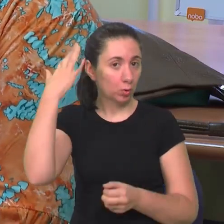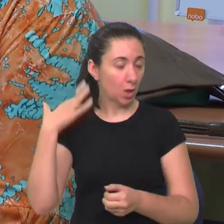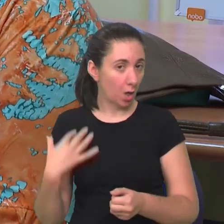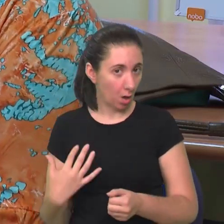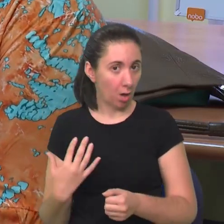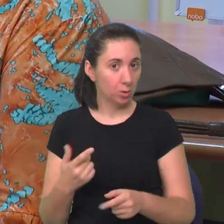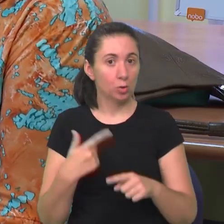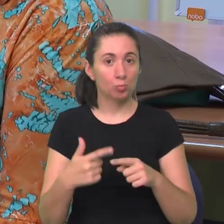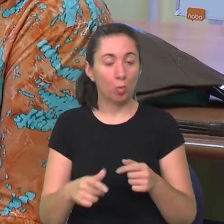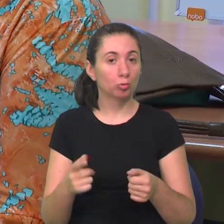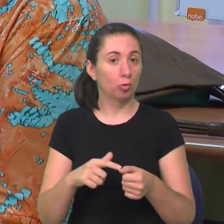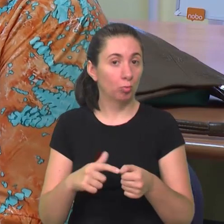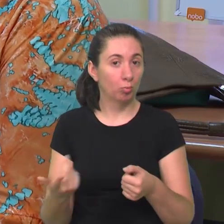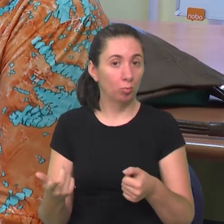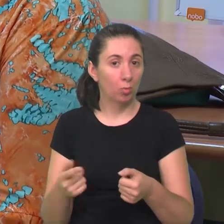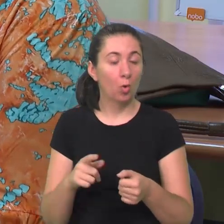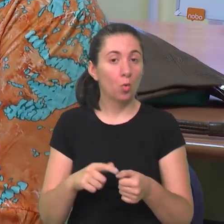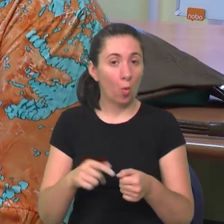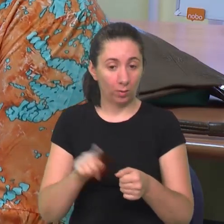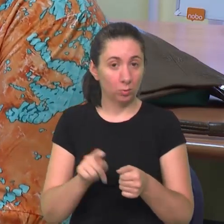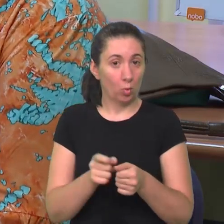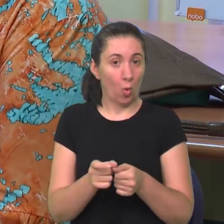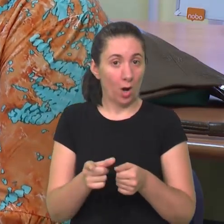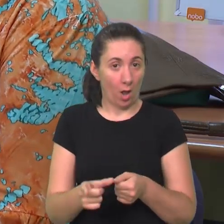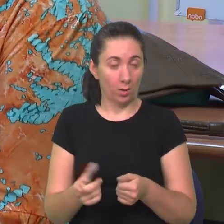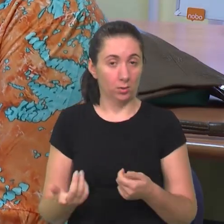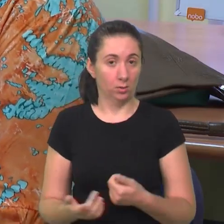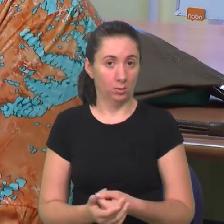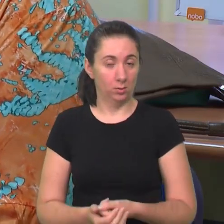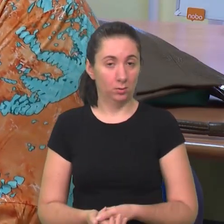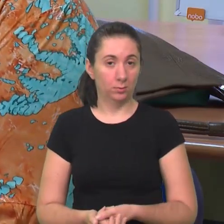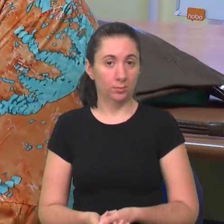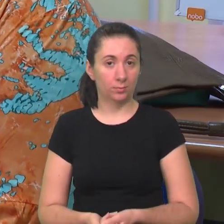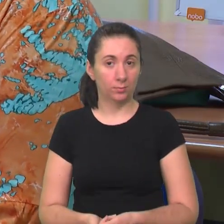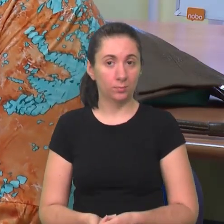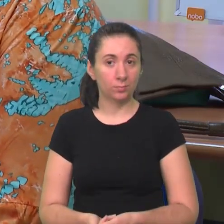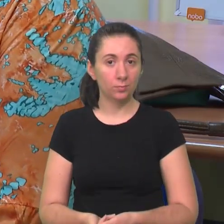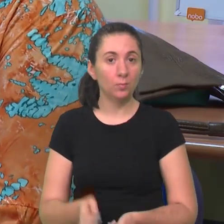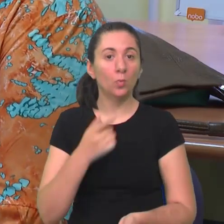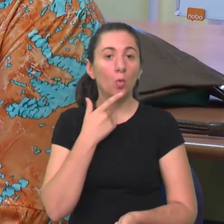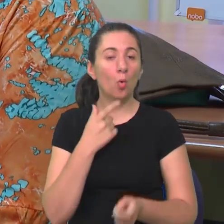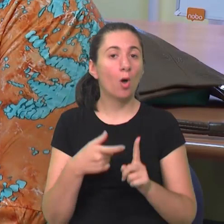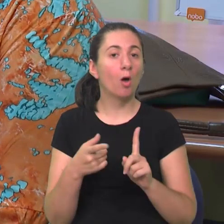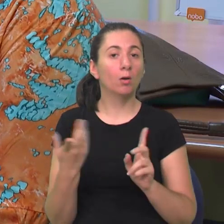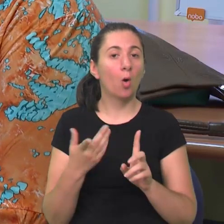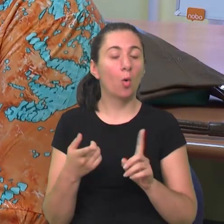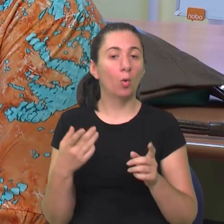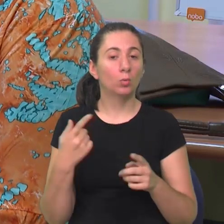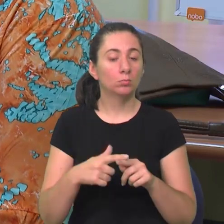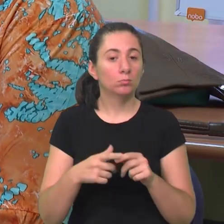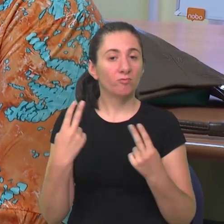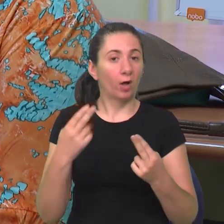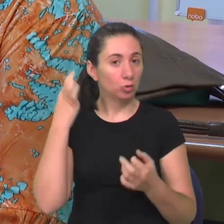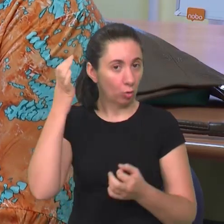kosa i zbog nečeg rastu i naši nokti, jel' tako? Pa koja je funkcija kose?